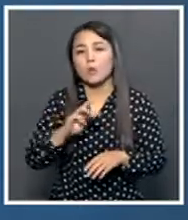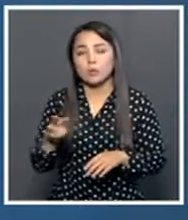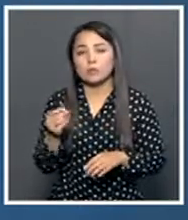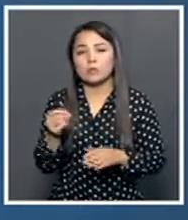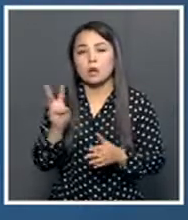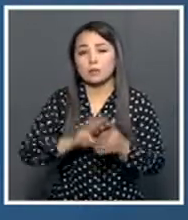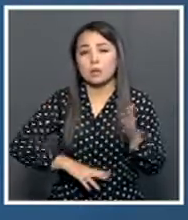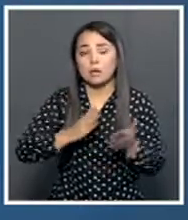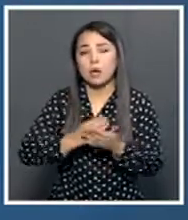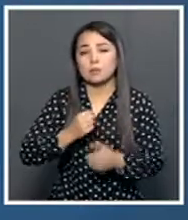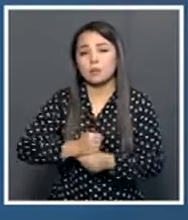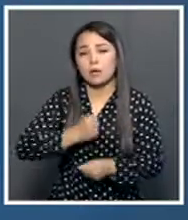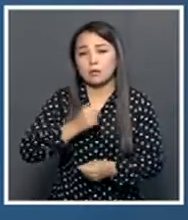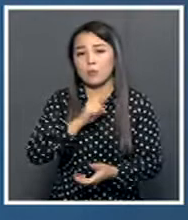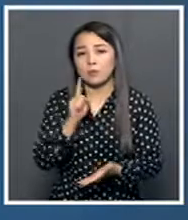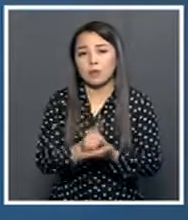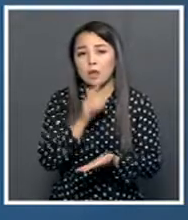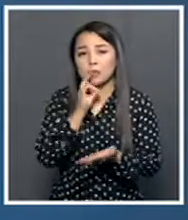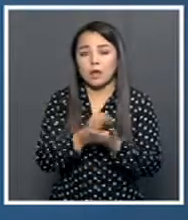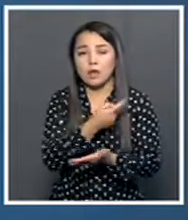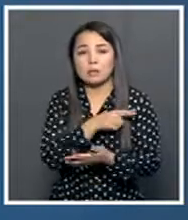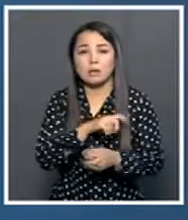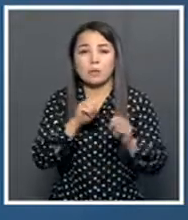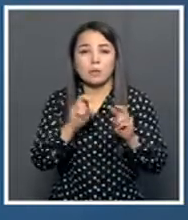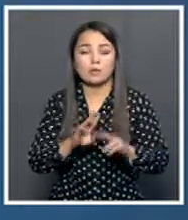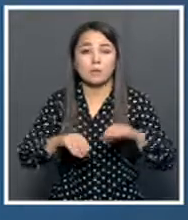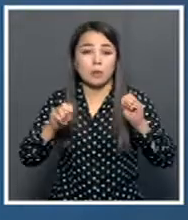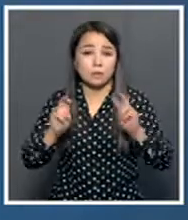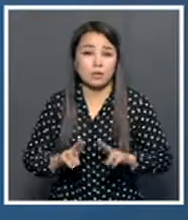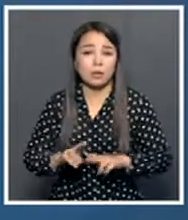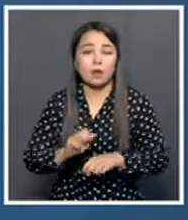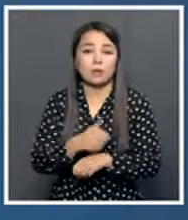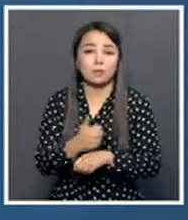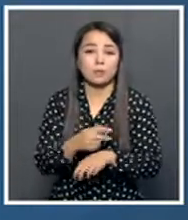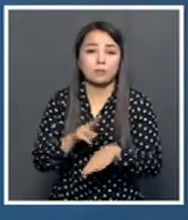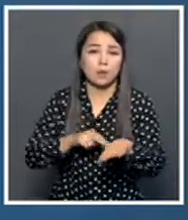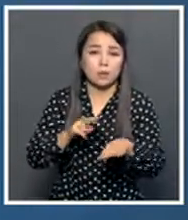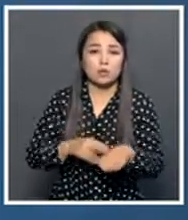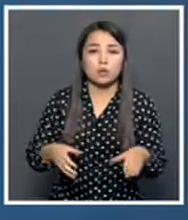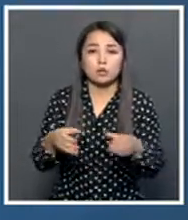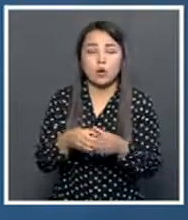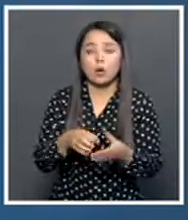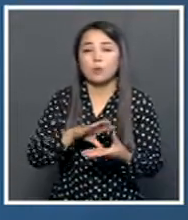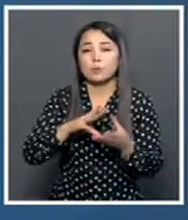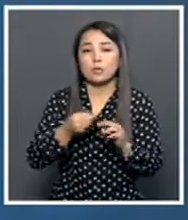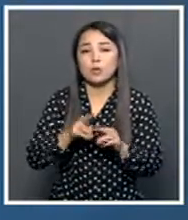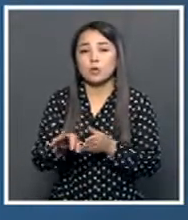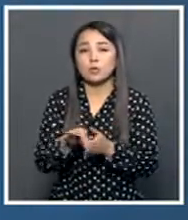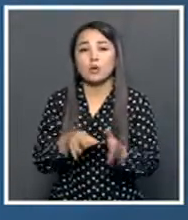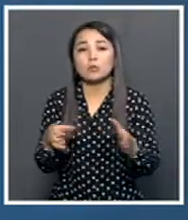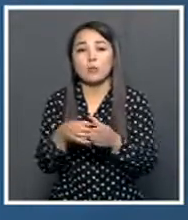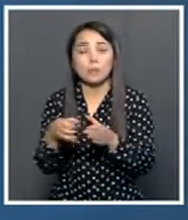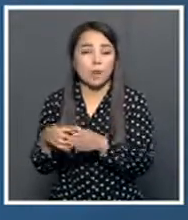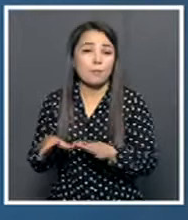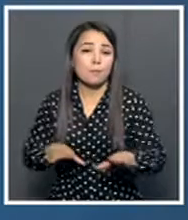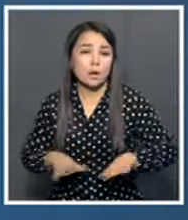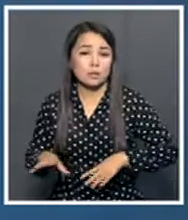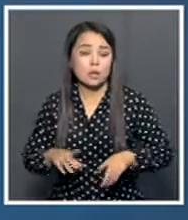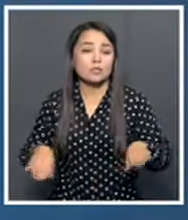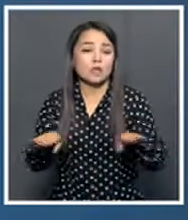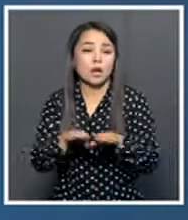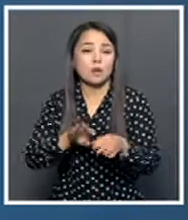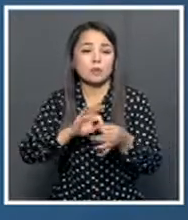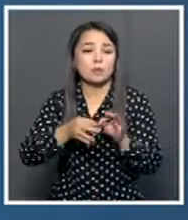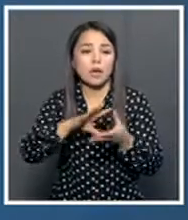алдағы уақытта қатаңдатылады. Құрамында санитар мамандар, әкімдік пен полиция өкілдері бар шұғыл топтар сауда орындары мен жабық базарлардың жұмысын тексеріп